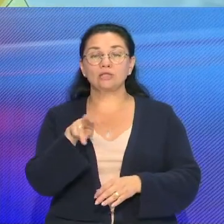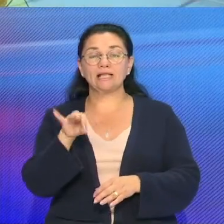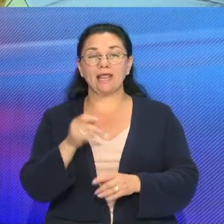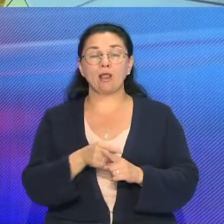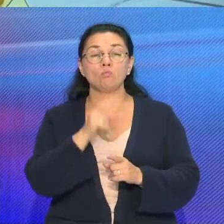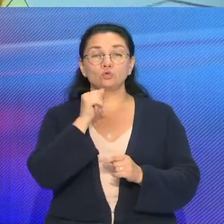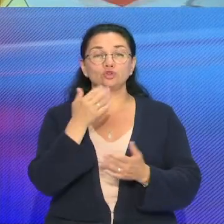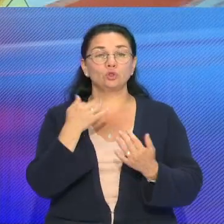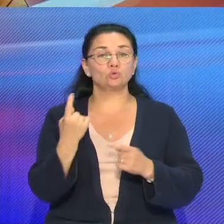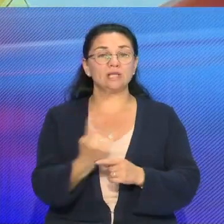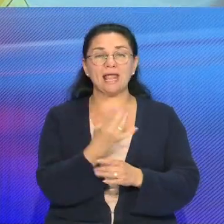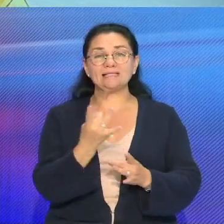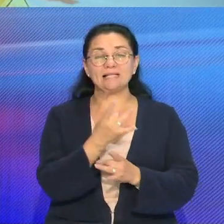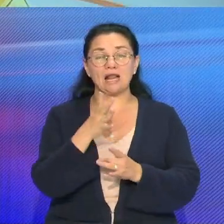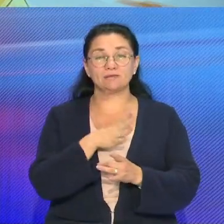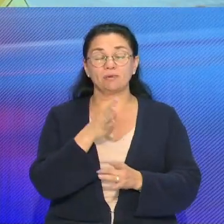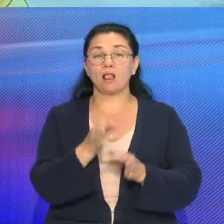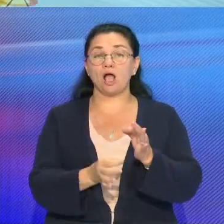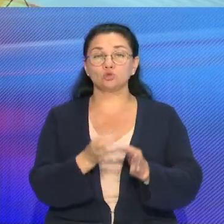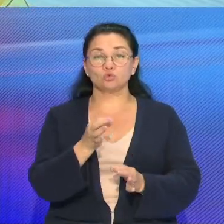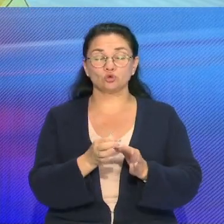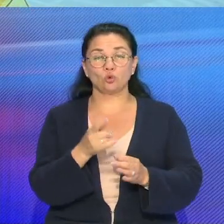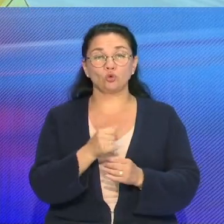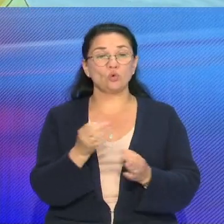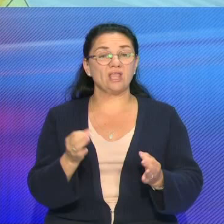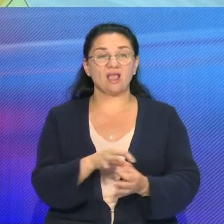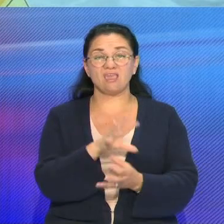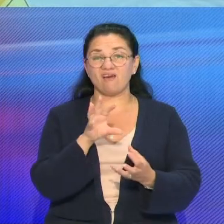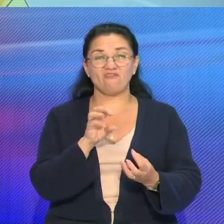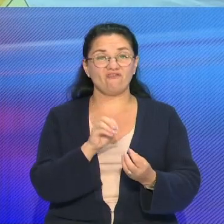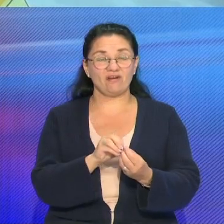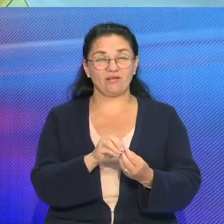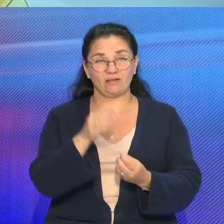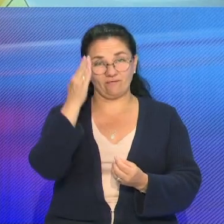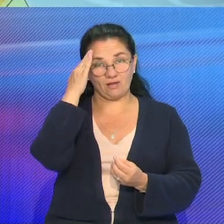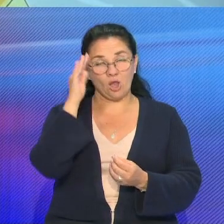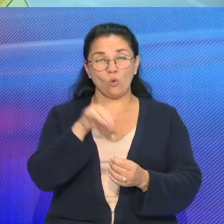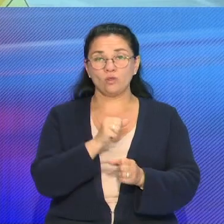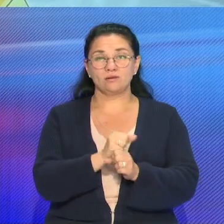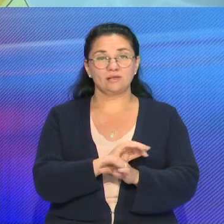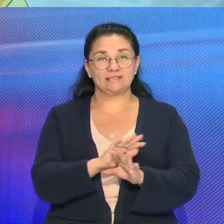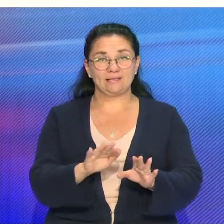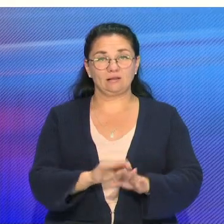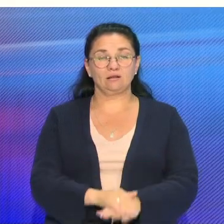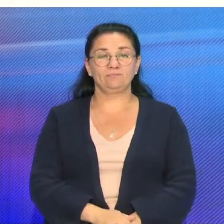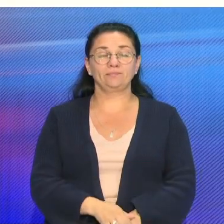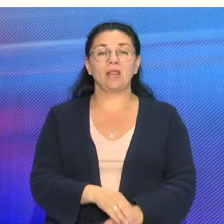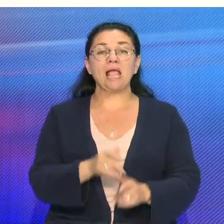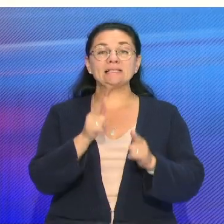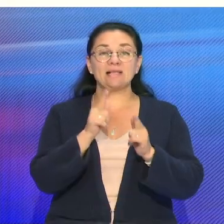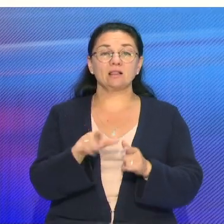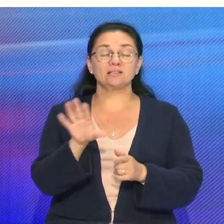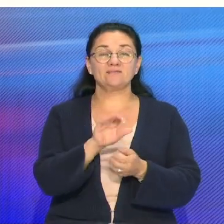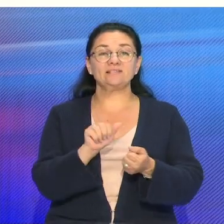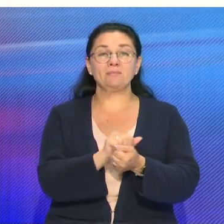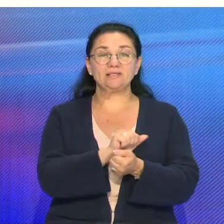ўжо неаднаразова быў асуджаны, аднак ніякіх высноў для сябе відавочна не зрабіў. Согласно материалам